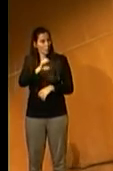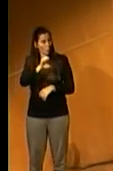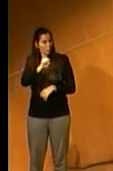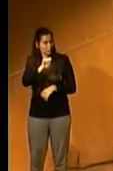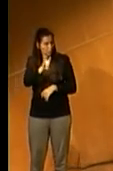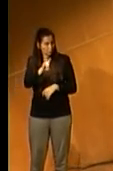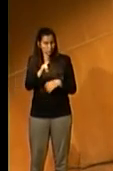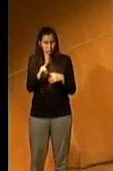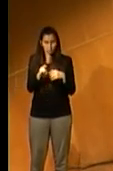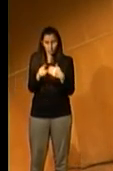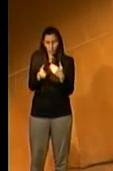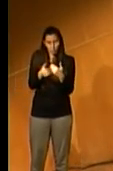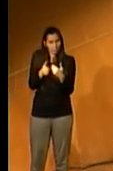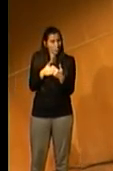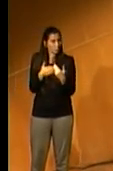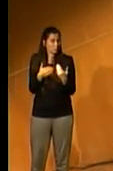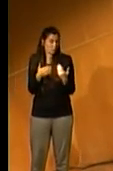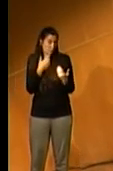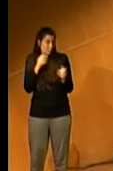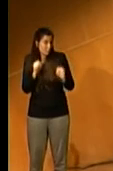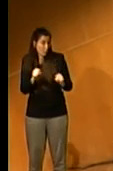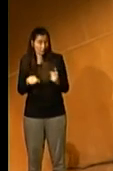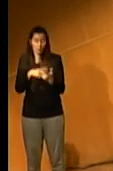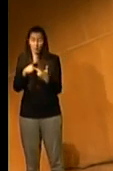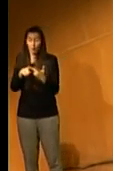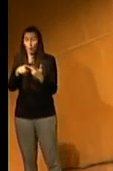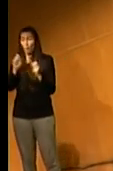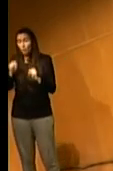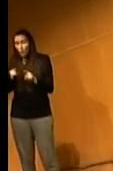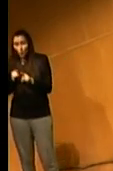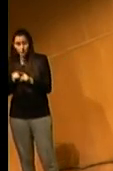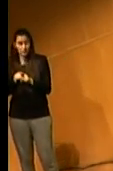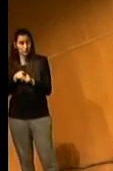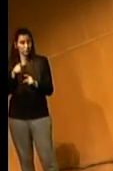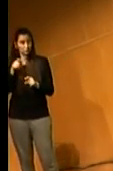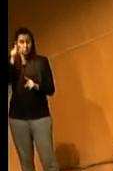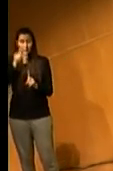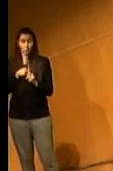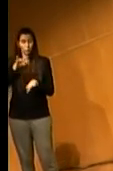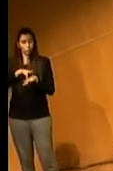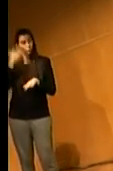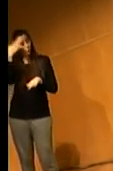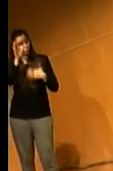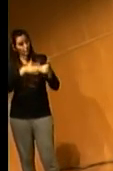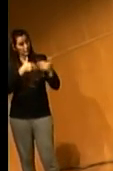en proximité. Ça peut être aussi une voie d'insertion, ça peut être une reconversion.